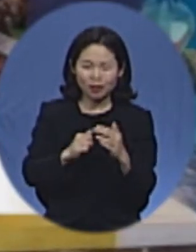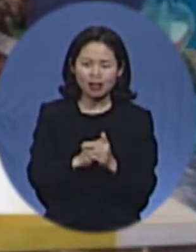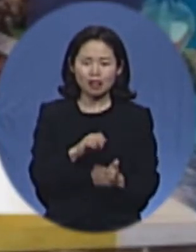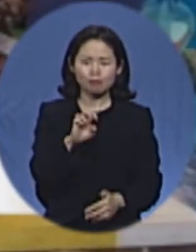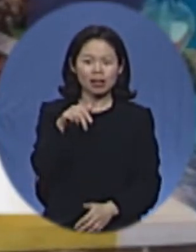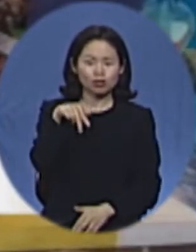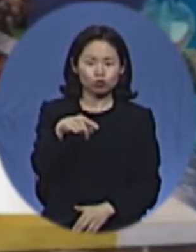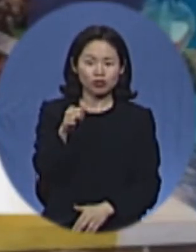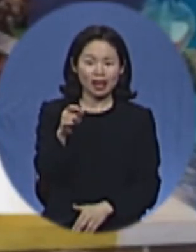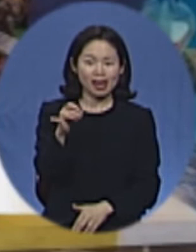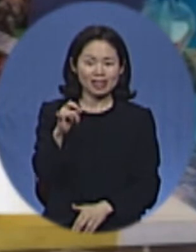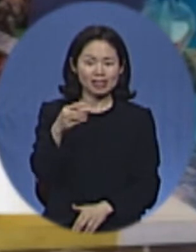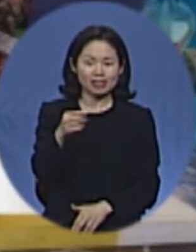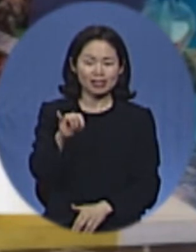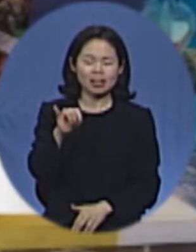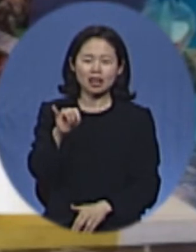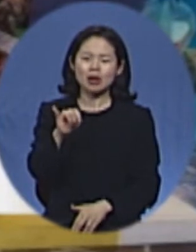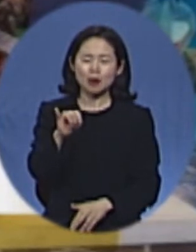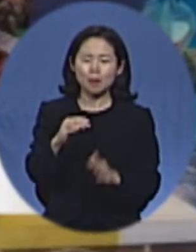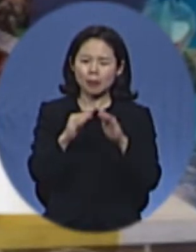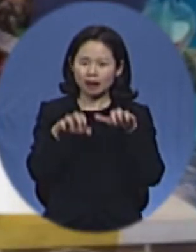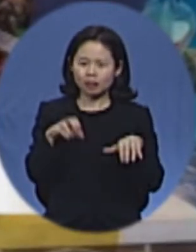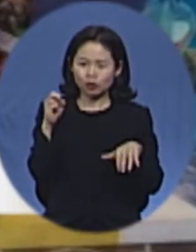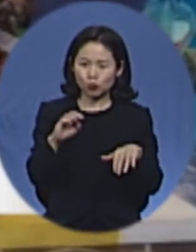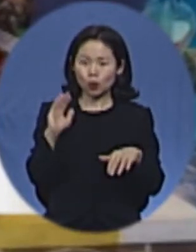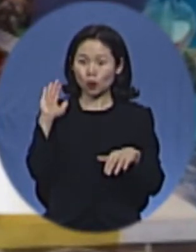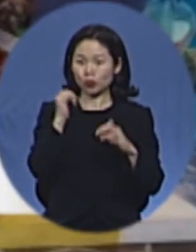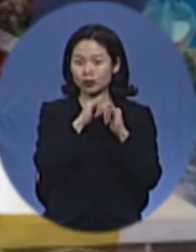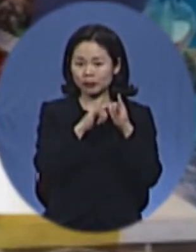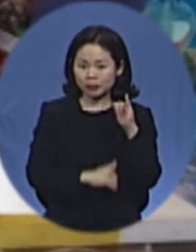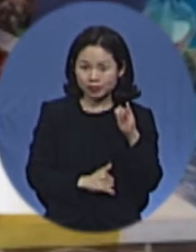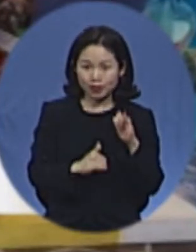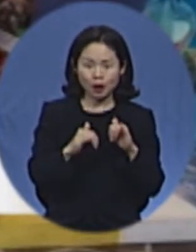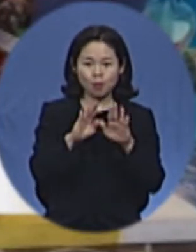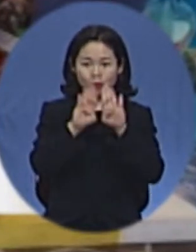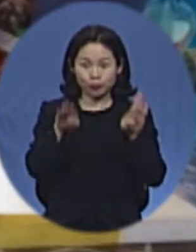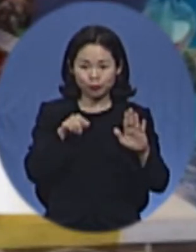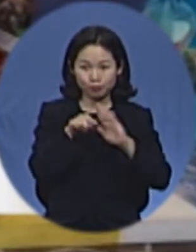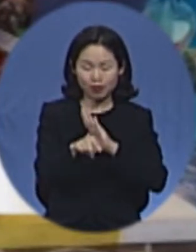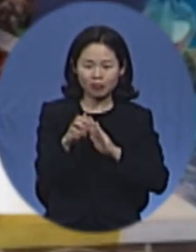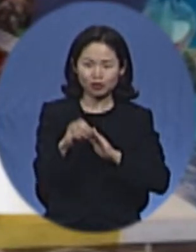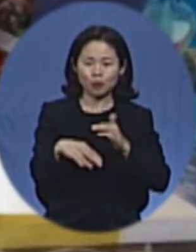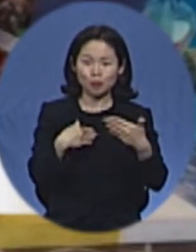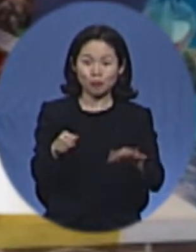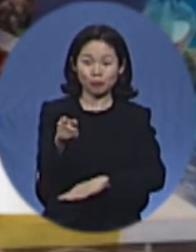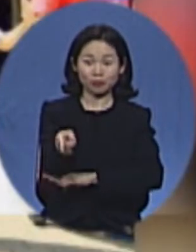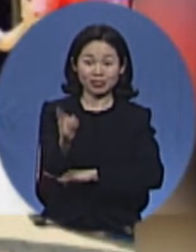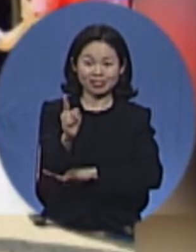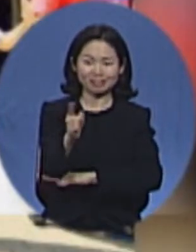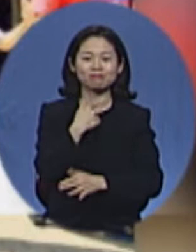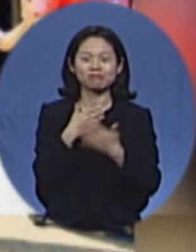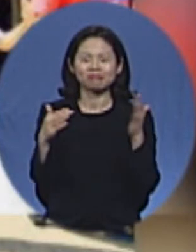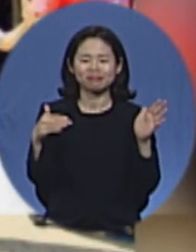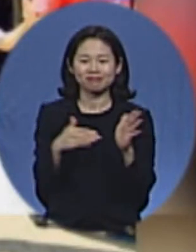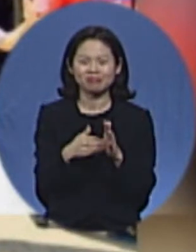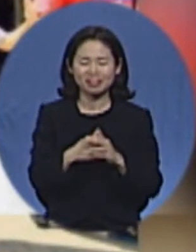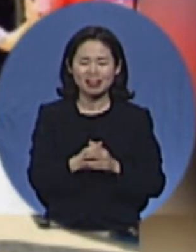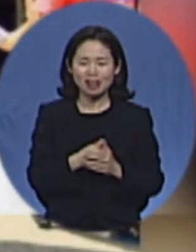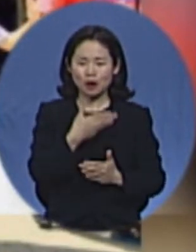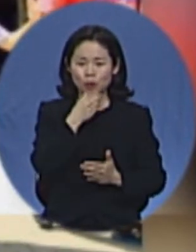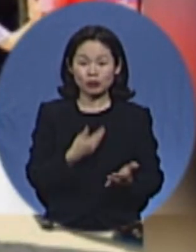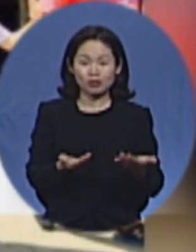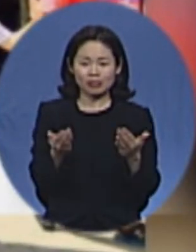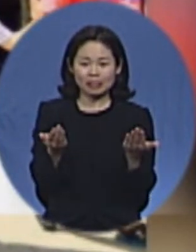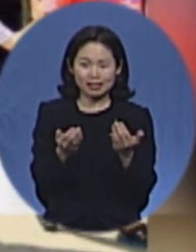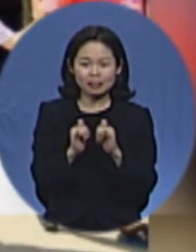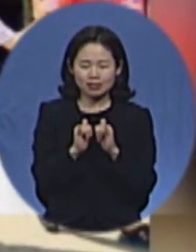파주 헤이리 마을과 근현대사 박물관 같은 곳들을 둘러보고 실내 낚시도 체험했습니다. 복지관